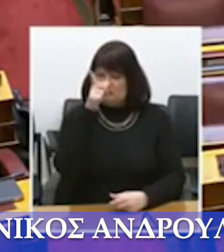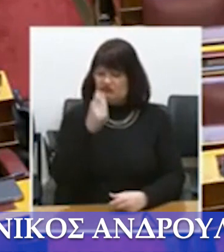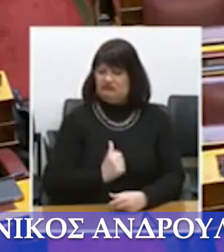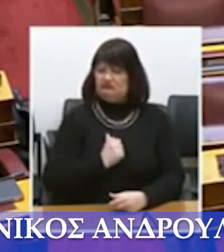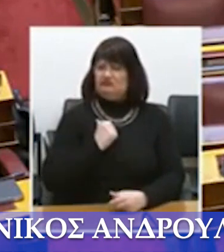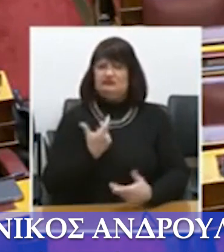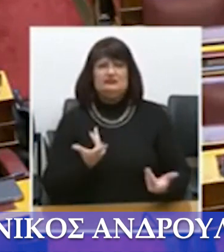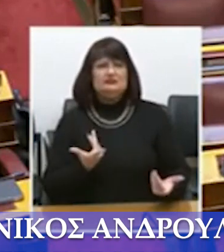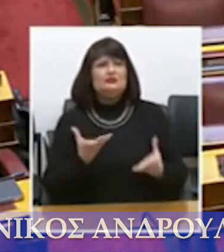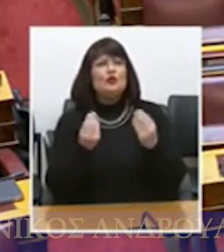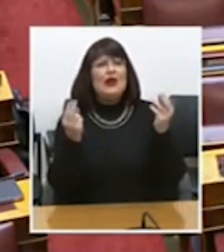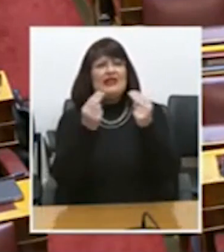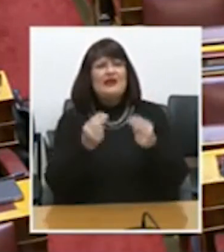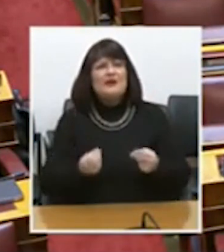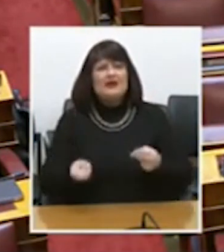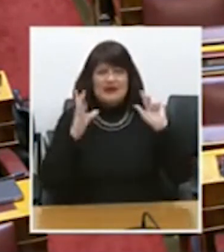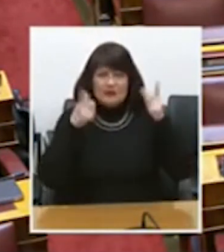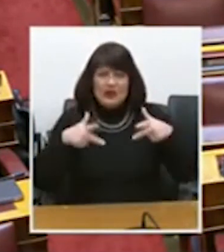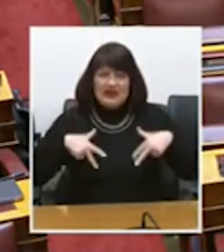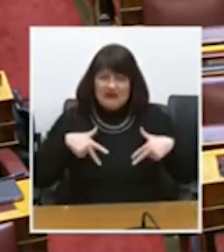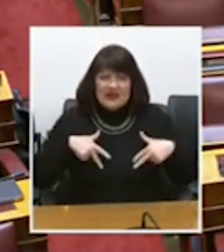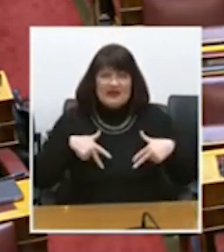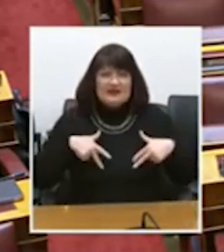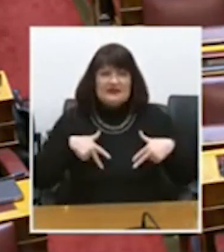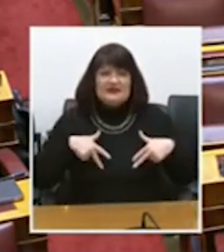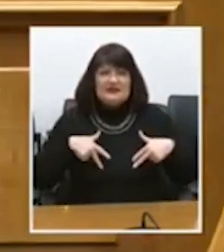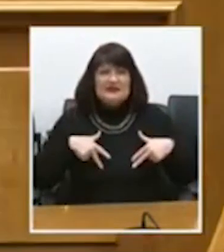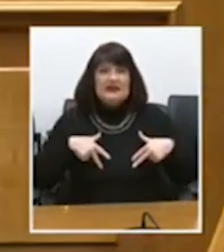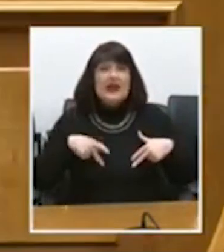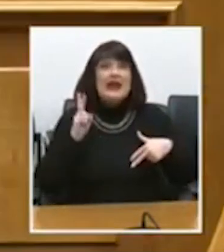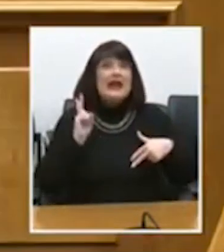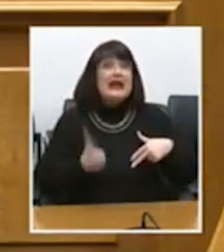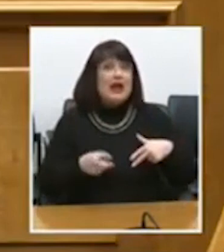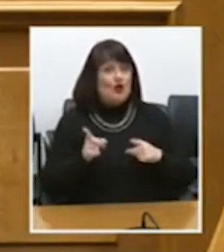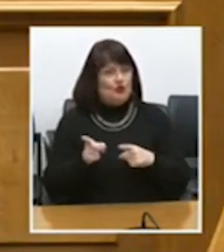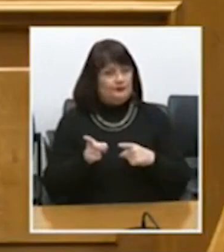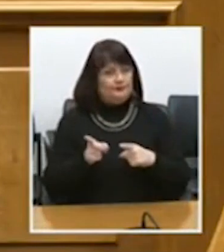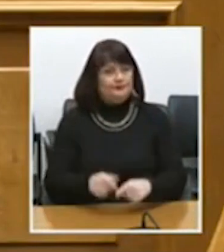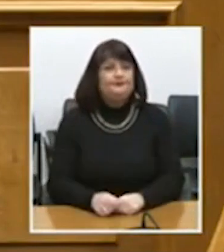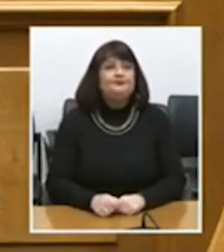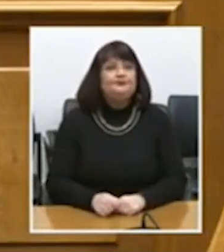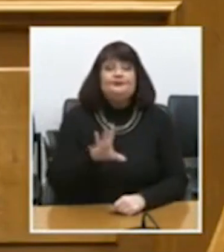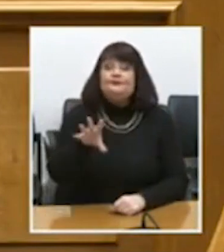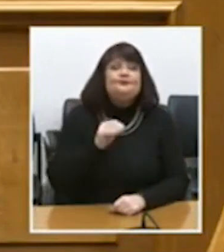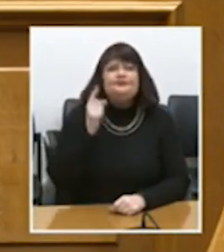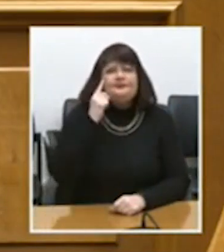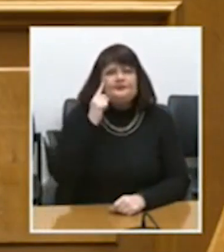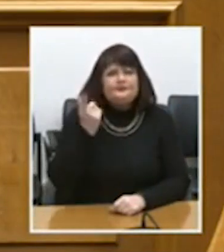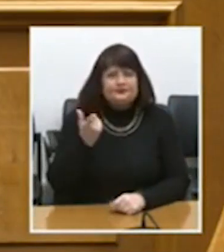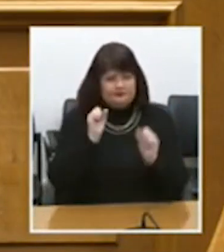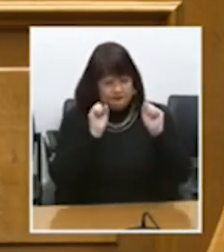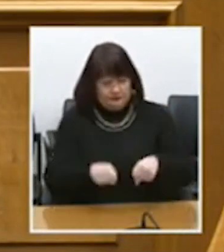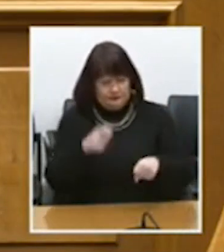πολλά άλλα θέματα, έτσι και σε αυτό, είναι πολύ κακό σύμβουλος. Μεταφράζετε τη συνένεση των